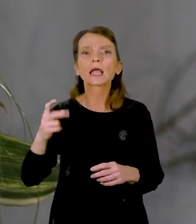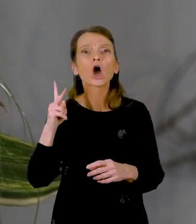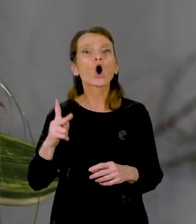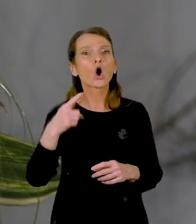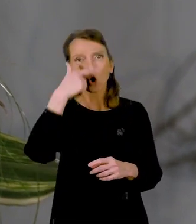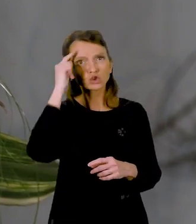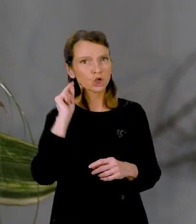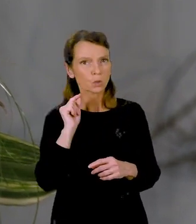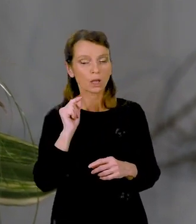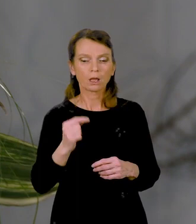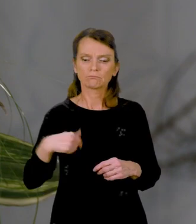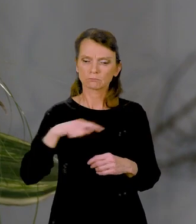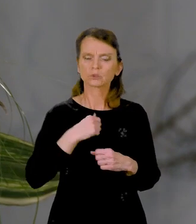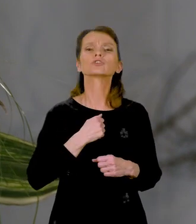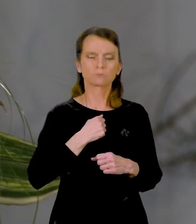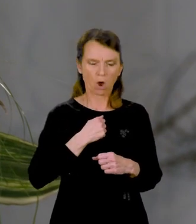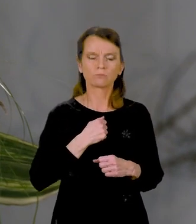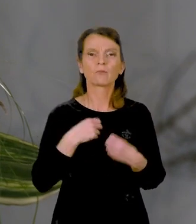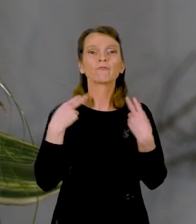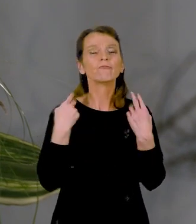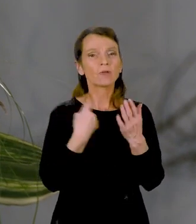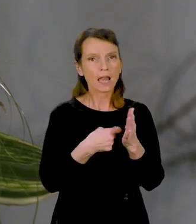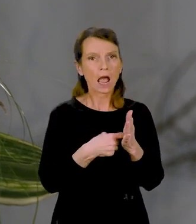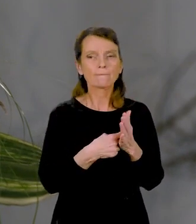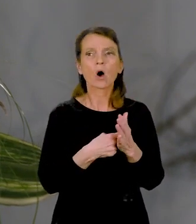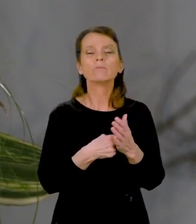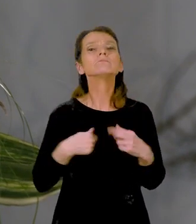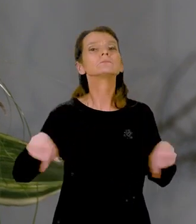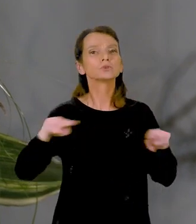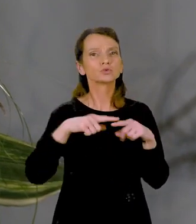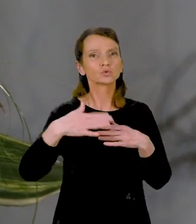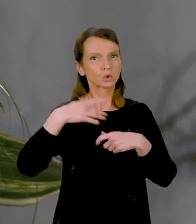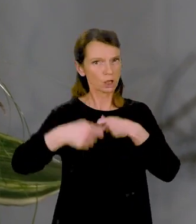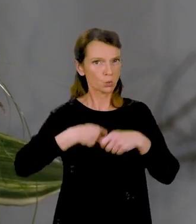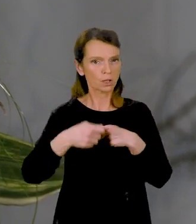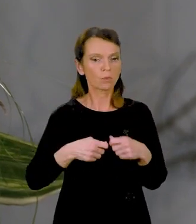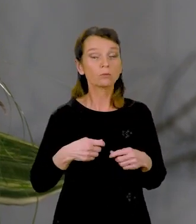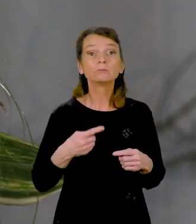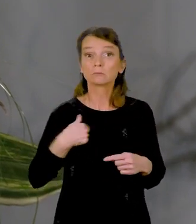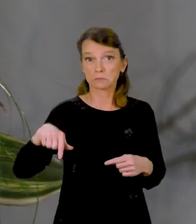da veljamo, da sodelujemo. Tega se zavedamo sami.